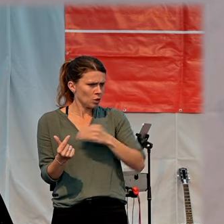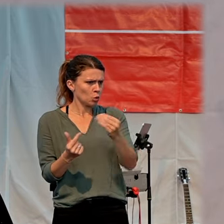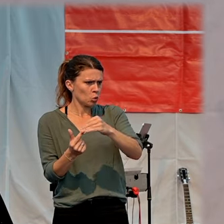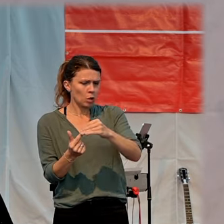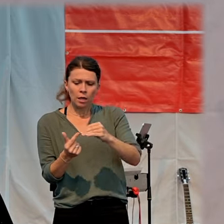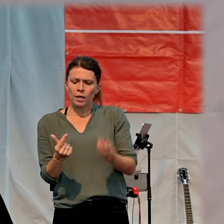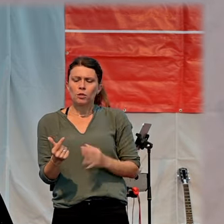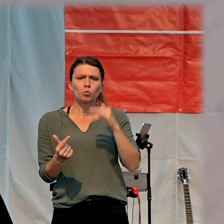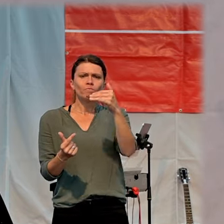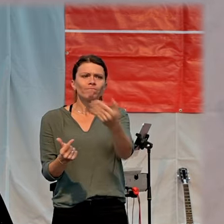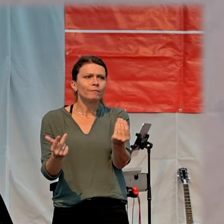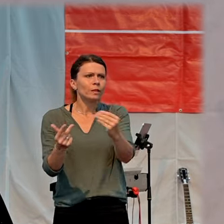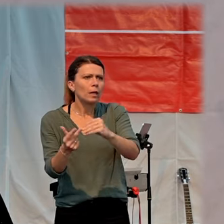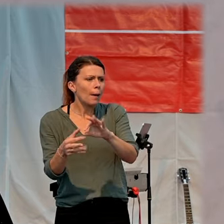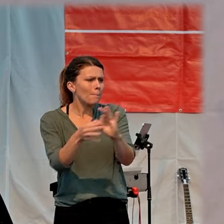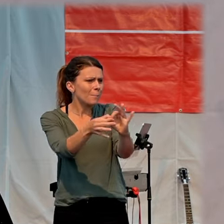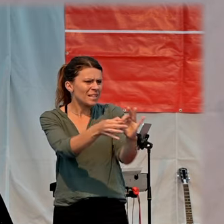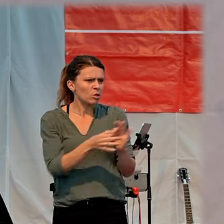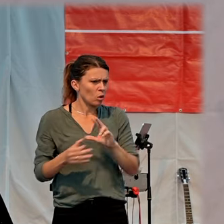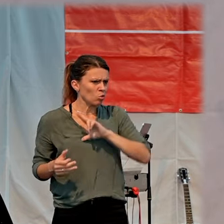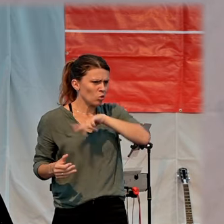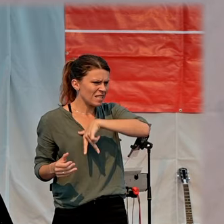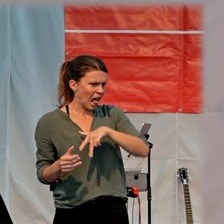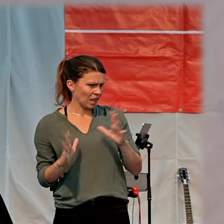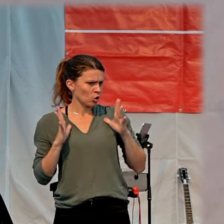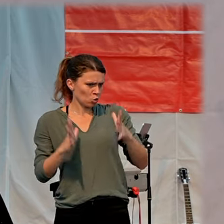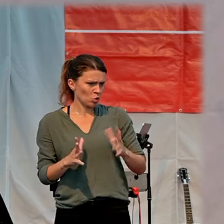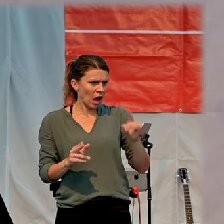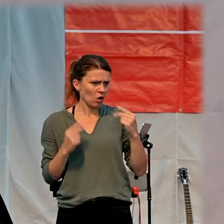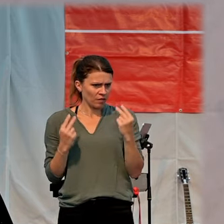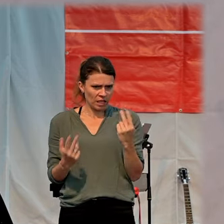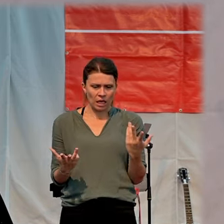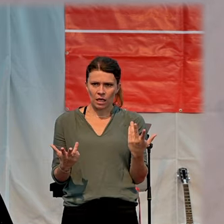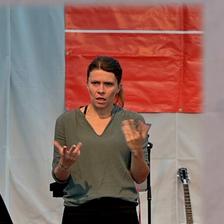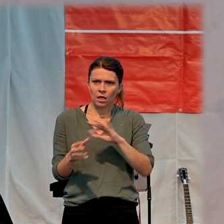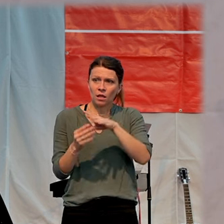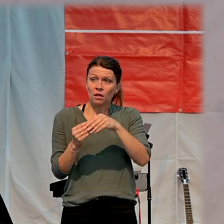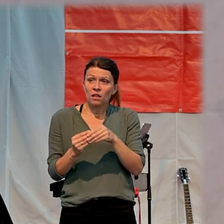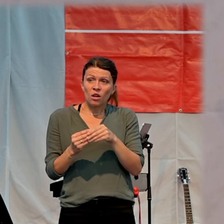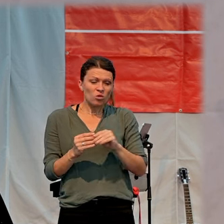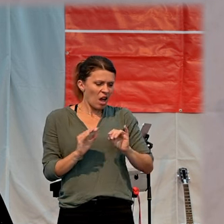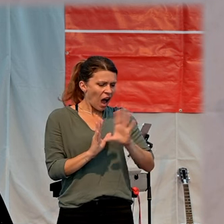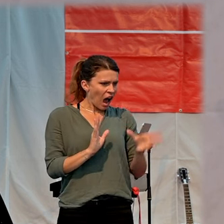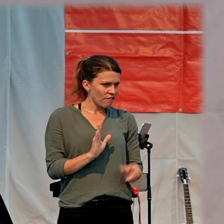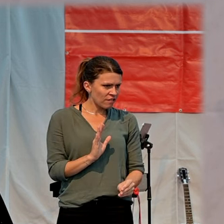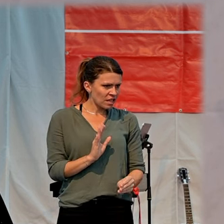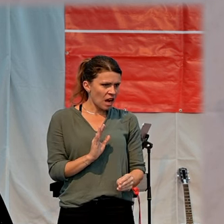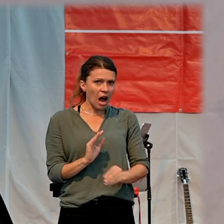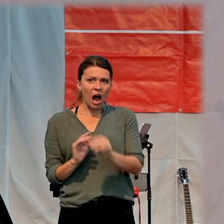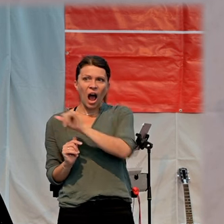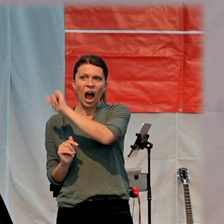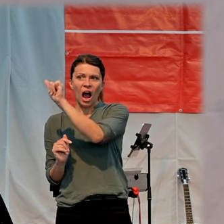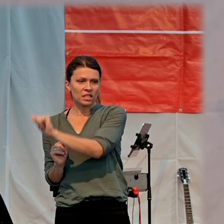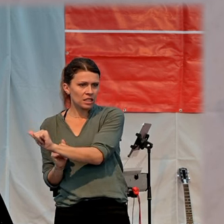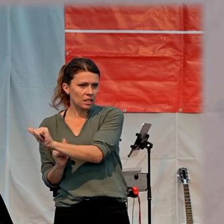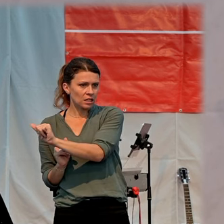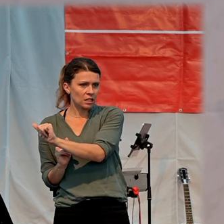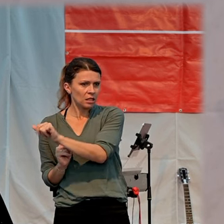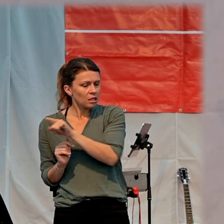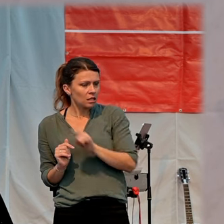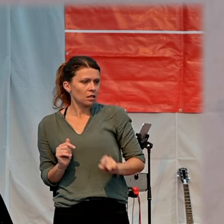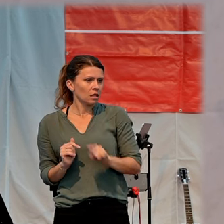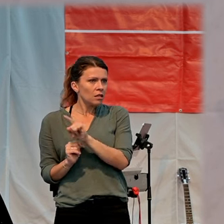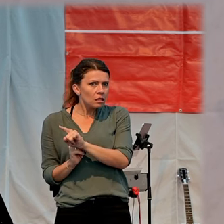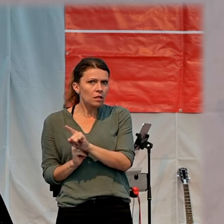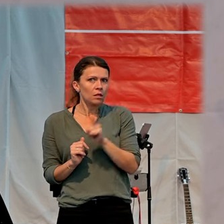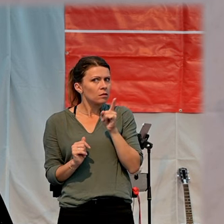Beziehungen noch mit reingenommen, die sozialen Beziehungen. Und unsere Freunde in Afrika und Asien haben darauf gedrungen, dass die